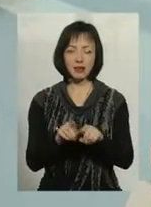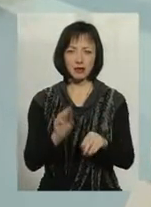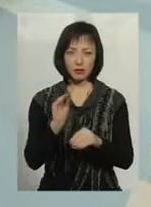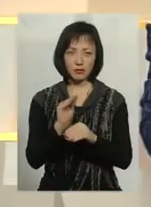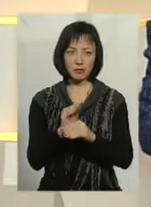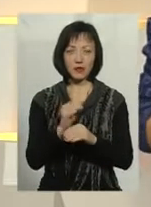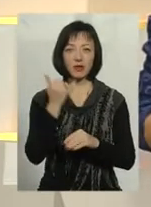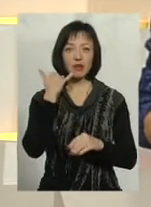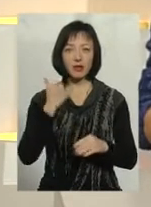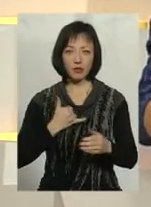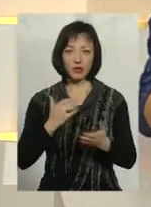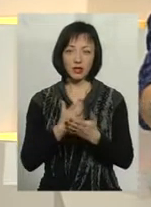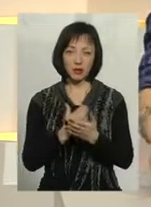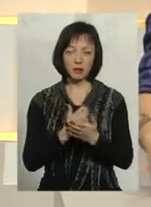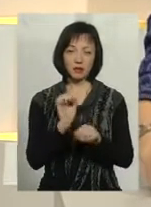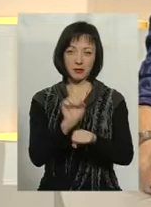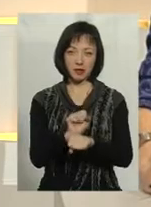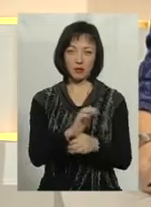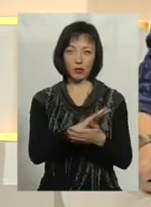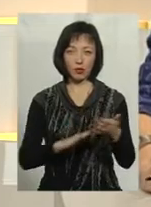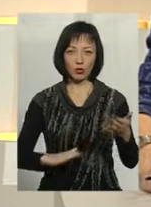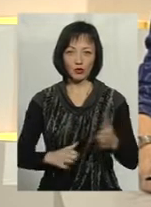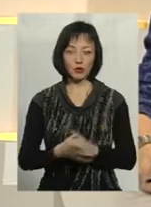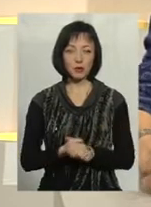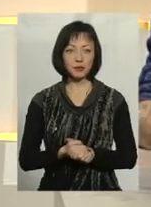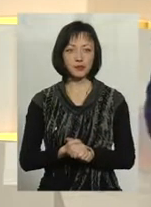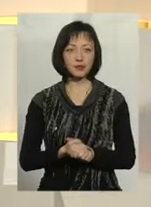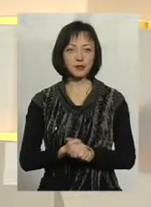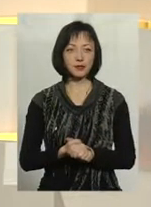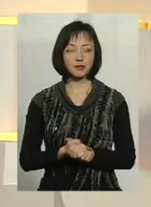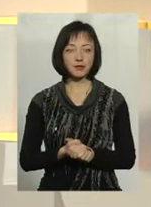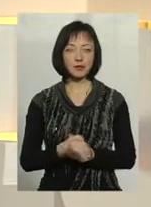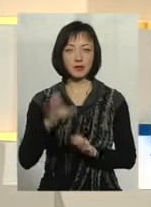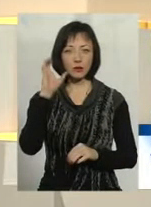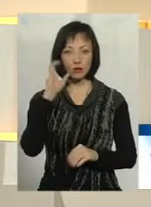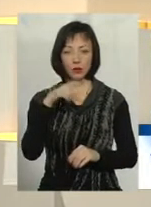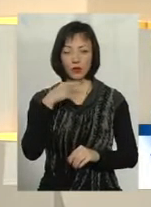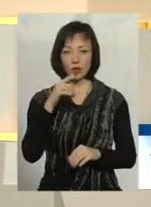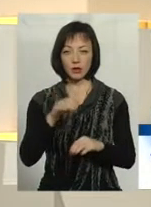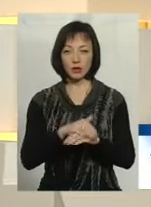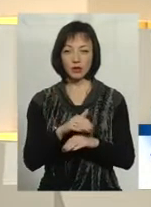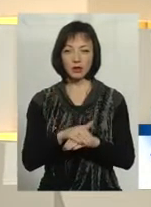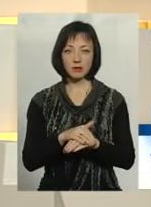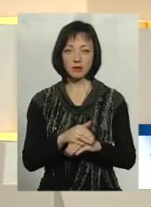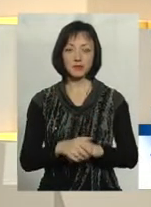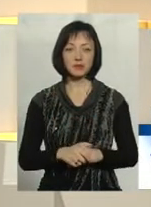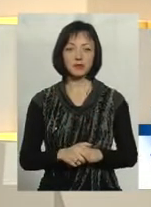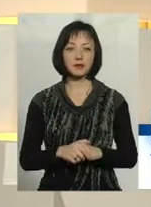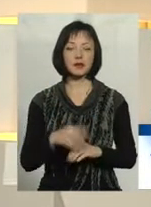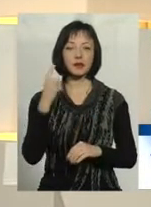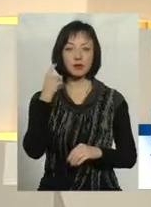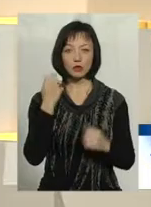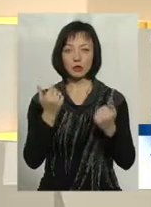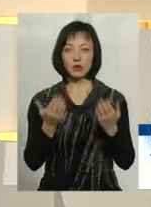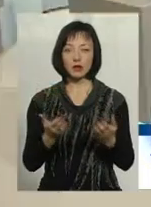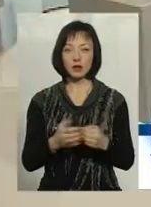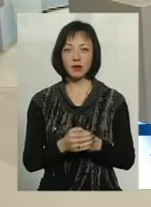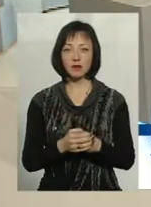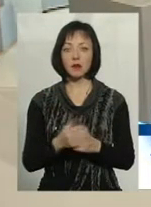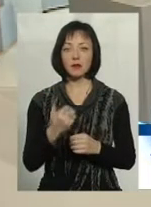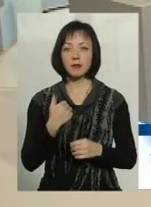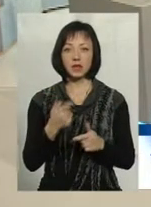місяцем. Чи ті благі наміри покращити добробут українців не